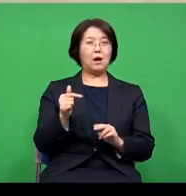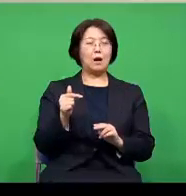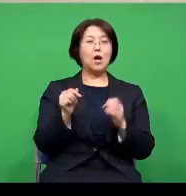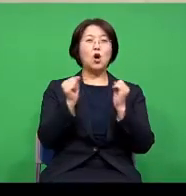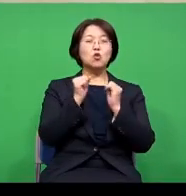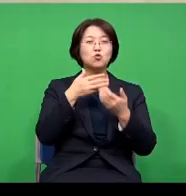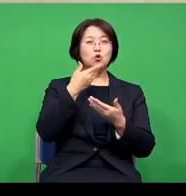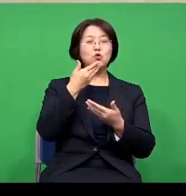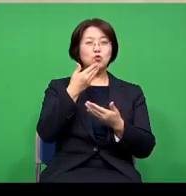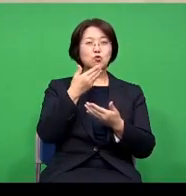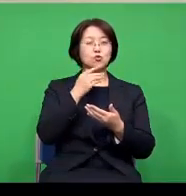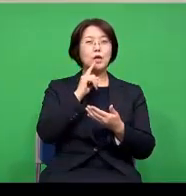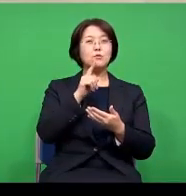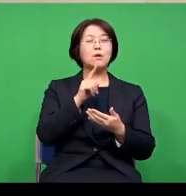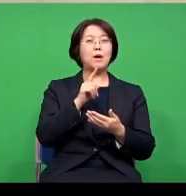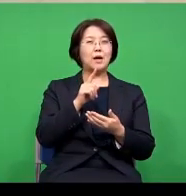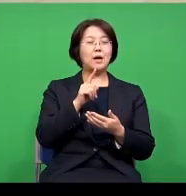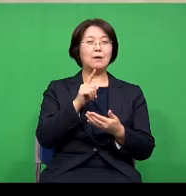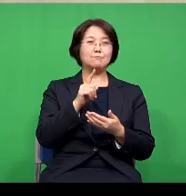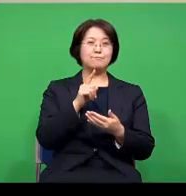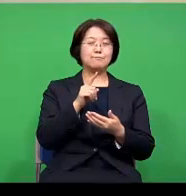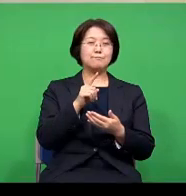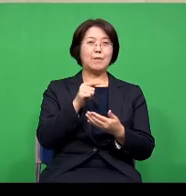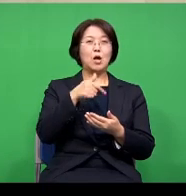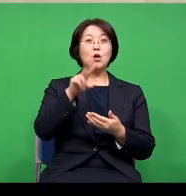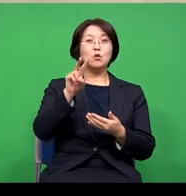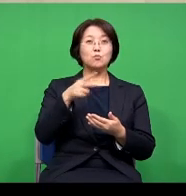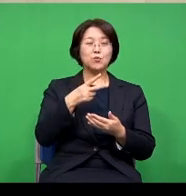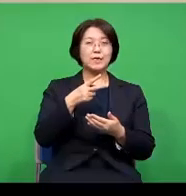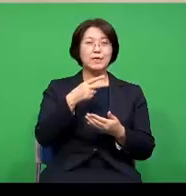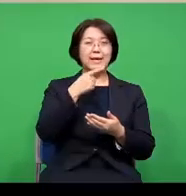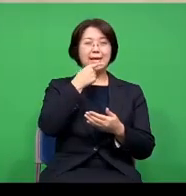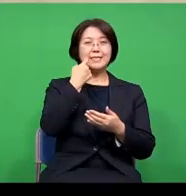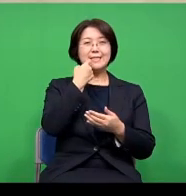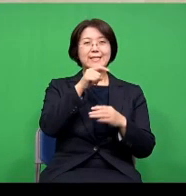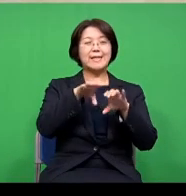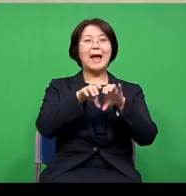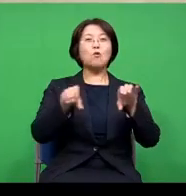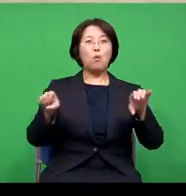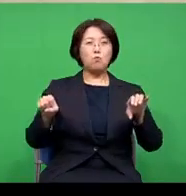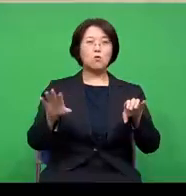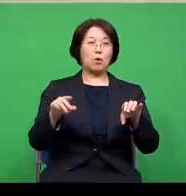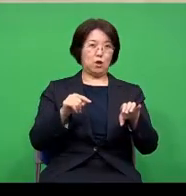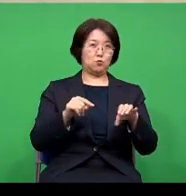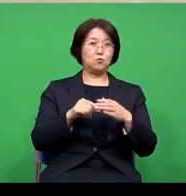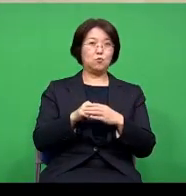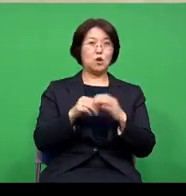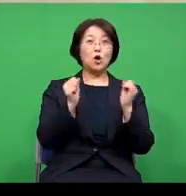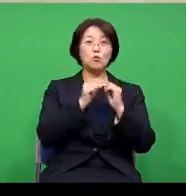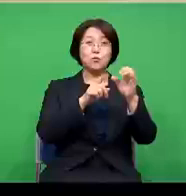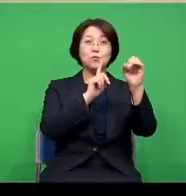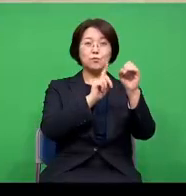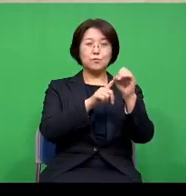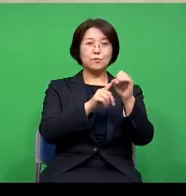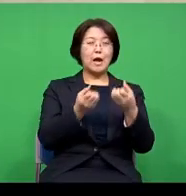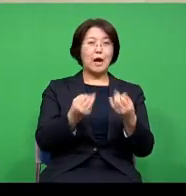から冬の食の充実では、例えばブリ大根なんかもありますね。それから冬に向かっては